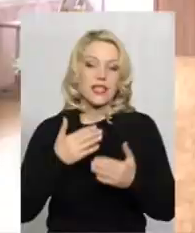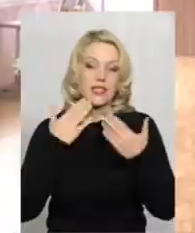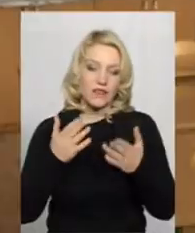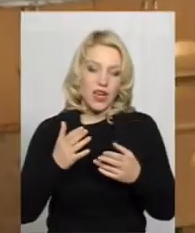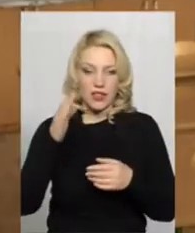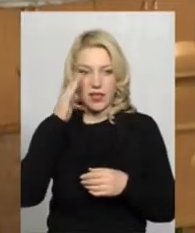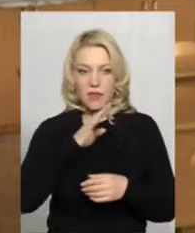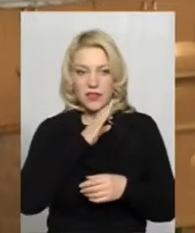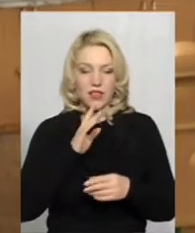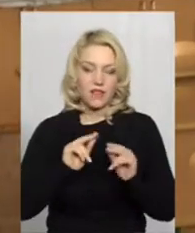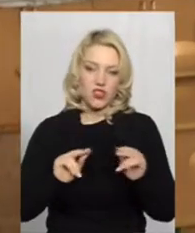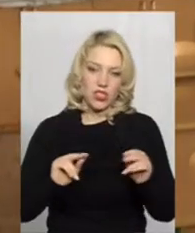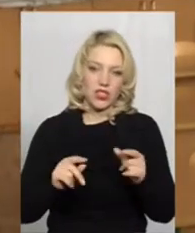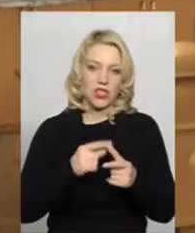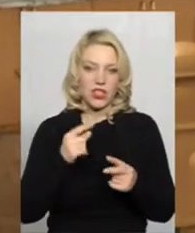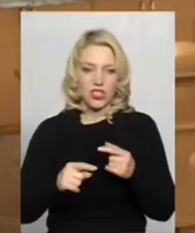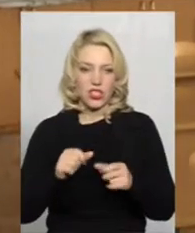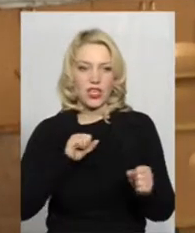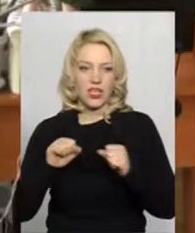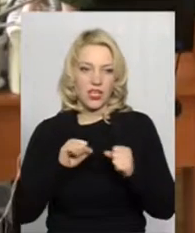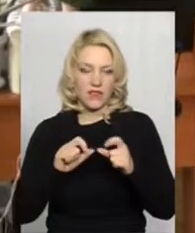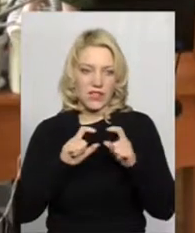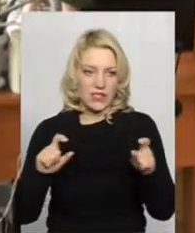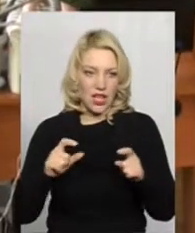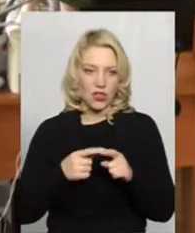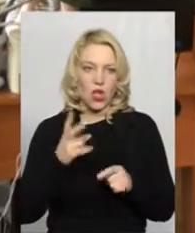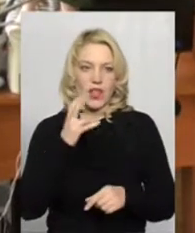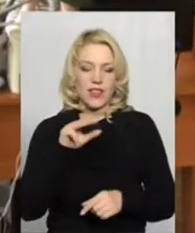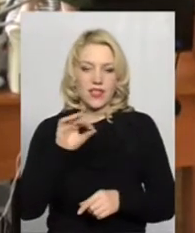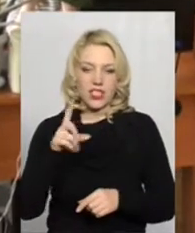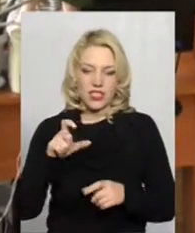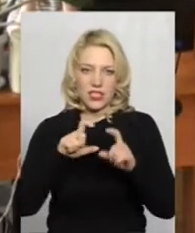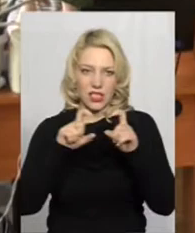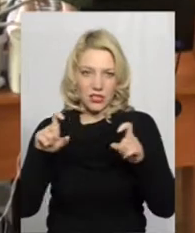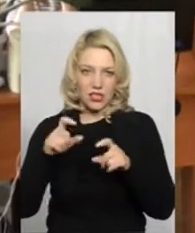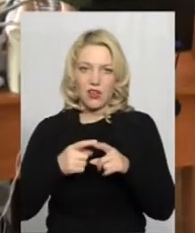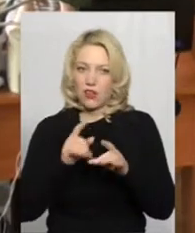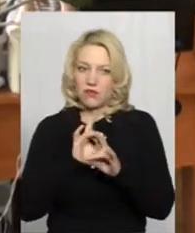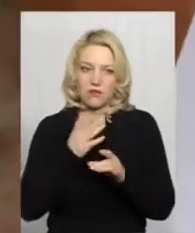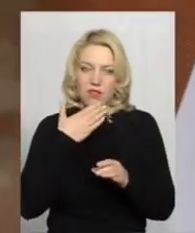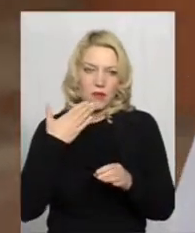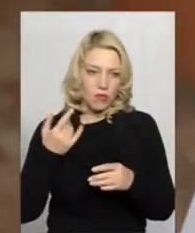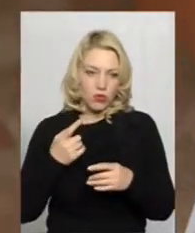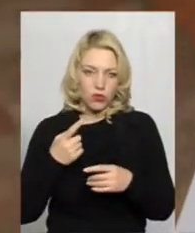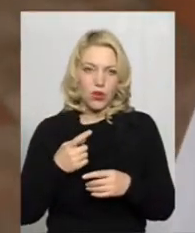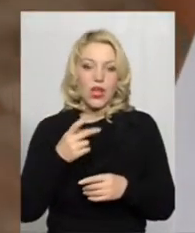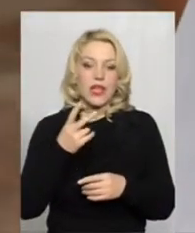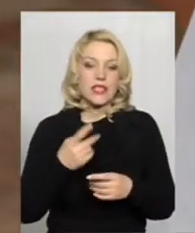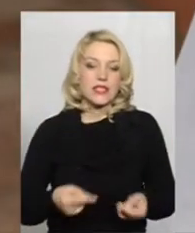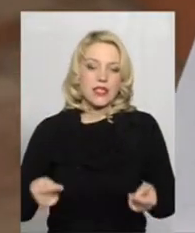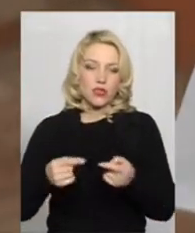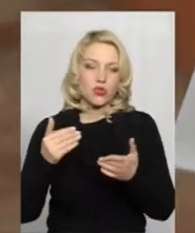керівника навчального закладу до Нітішинського управління освіти не надходили, розповідає головний спеціаліст Євгенія Мечківська. Каже, згідно з